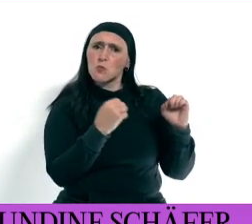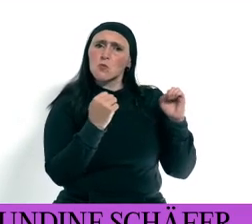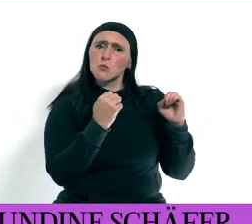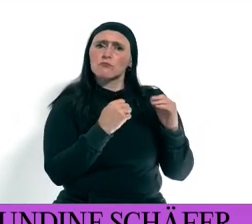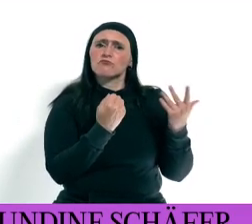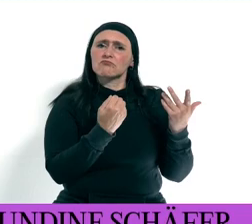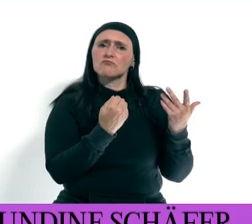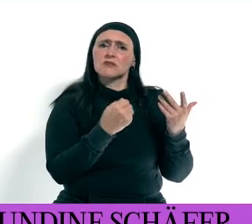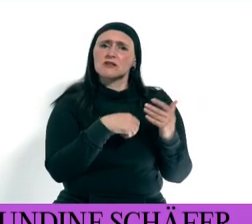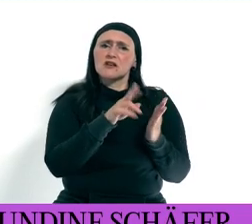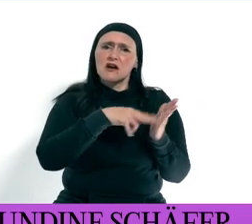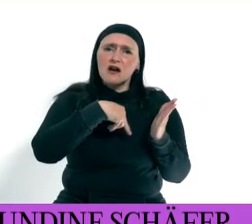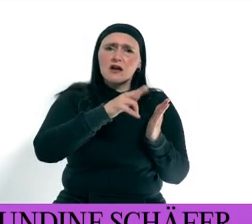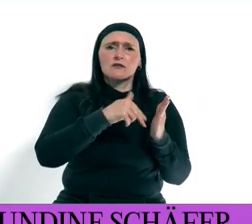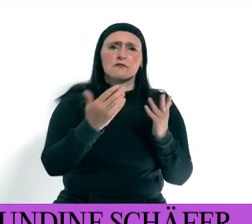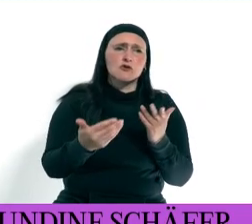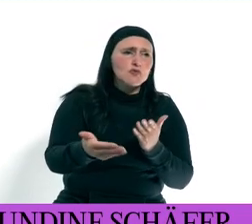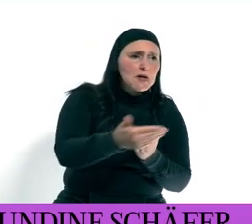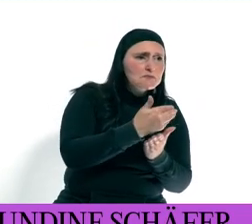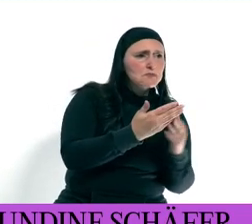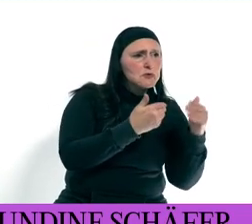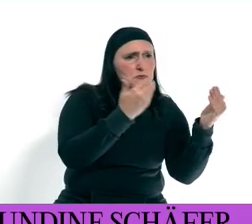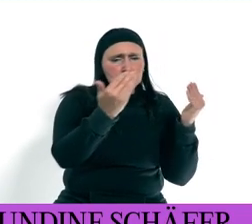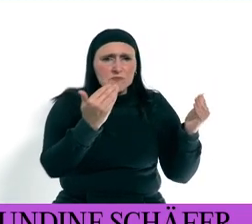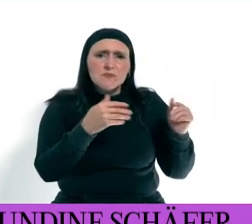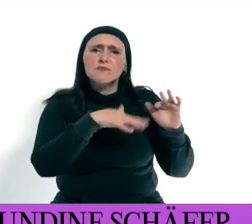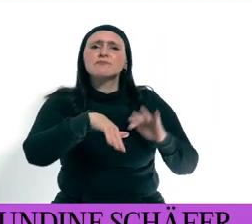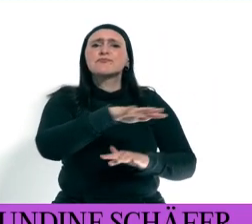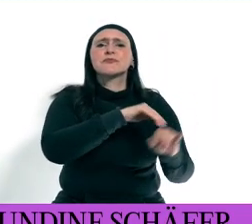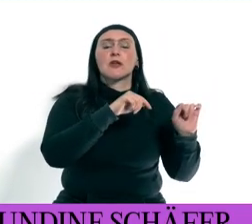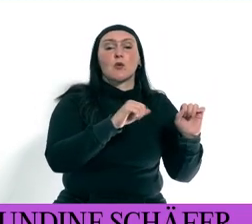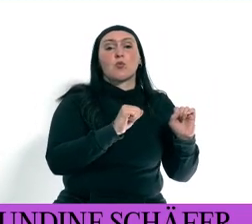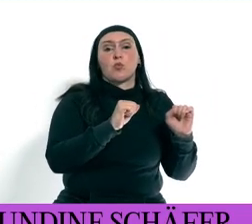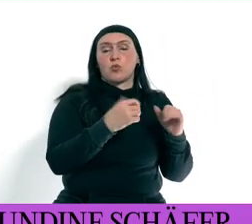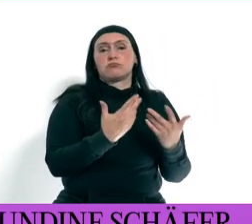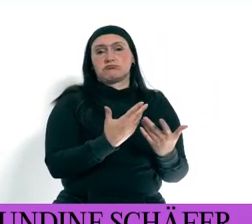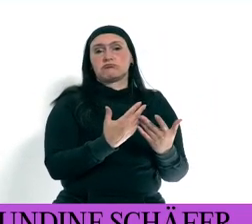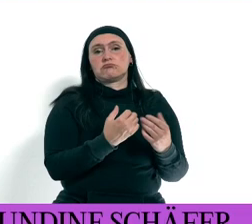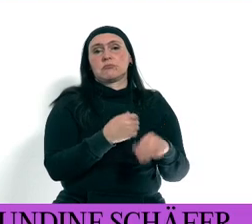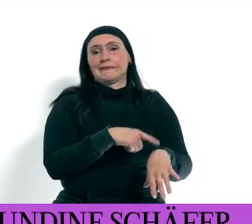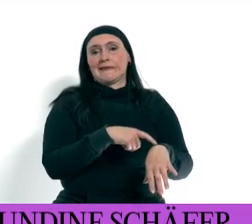gerne danach fragen. 20 Jahre, das ist lang, das ist ein langer Zeitraum.